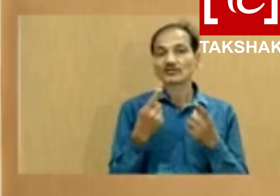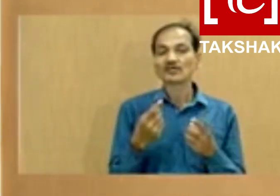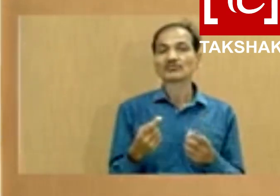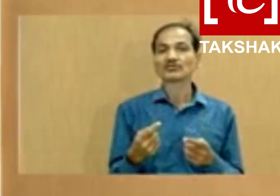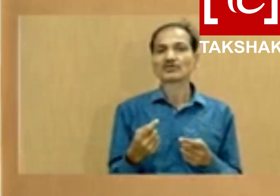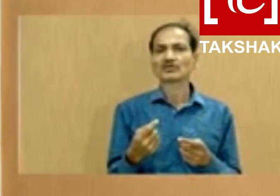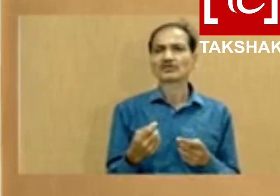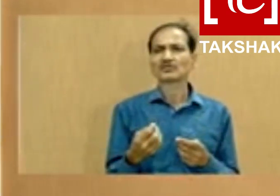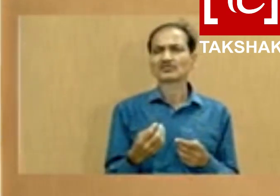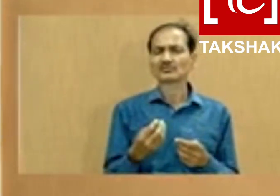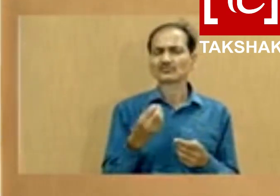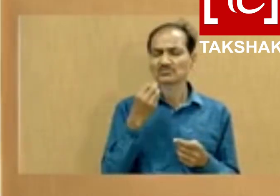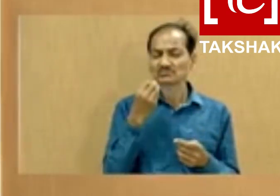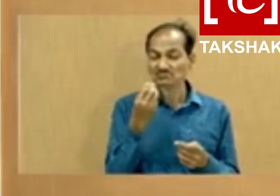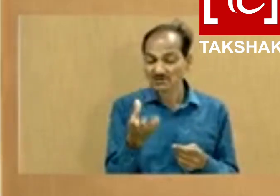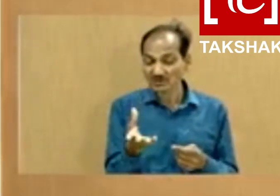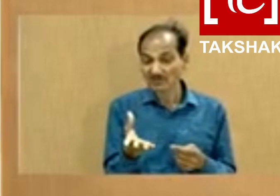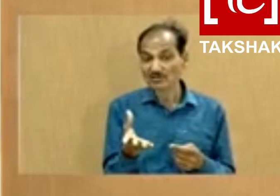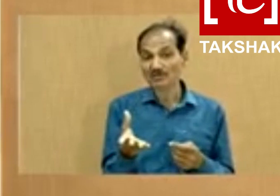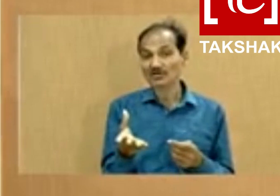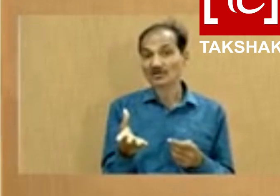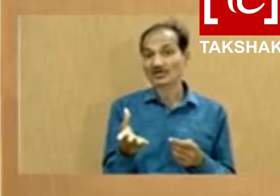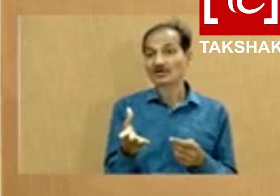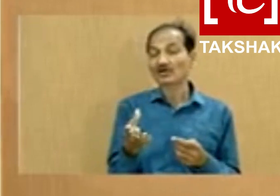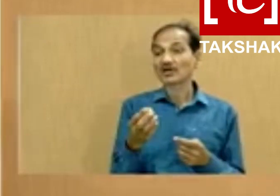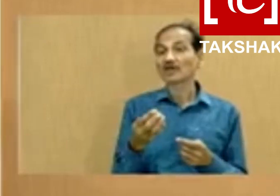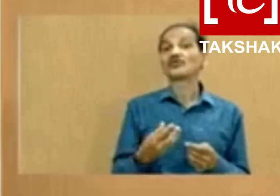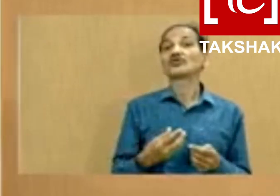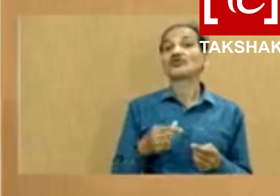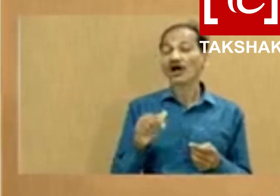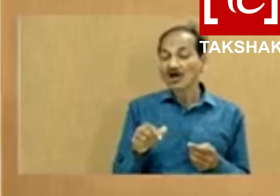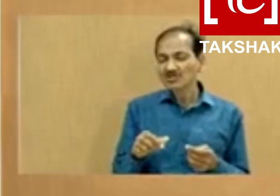ଅପମାନ ନିନ୍ଦା ଅପବାଦ କଥା ନୁହଁ, ଆଜି କଥା ହେବା ଭୟ ବିଷୟରେ।